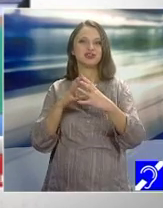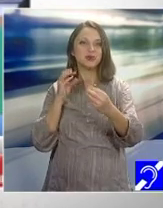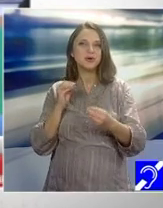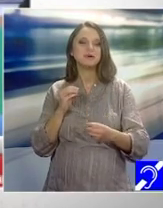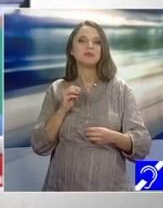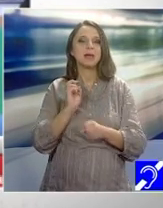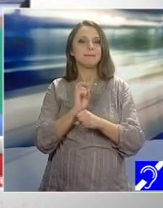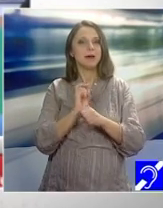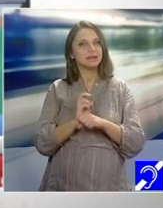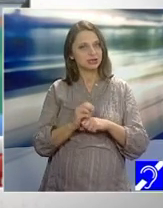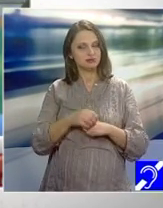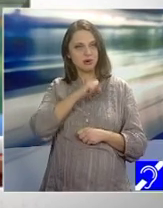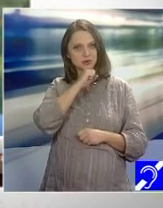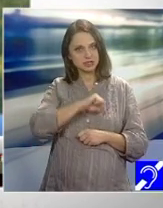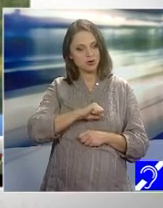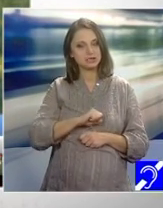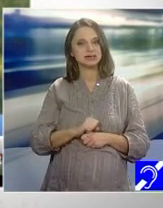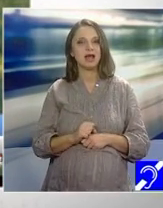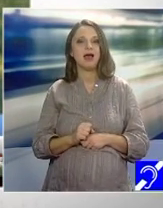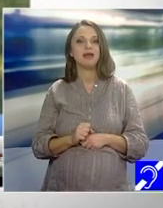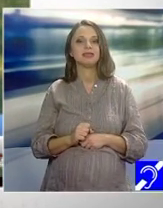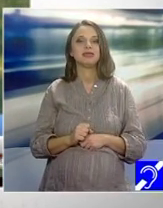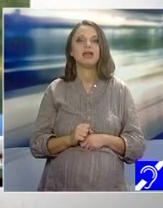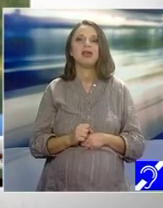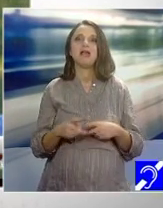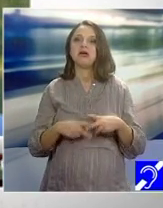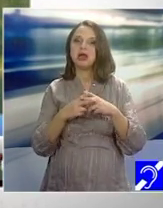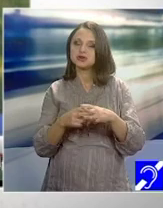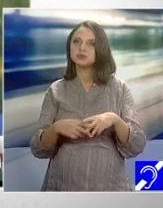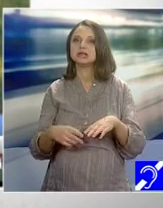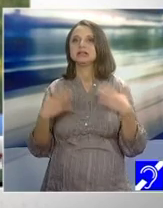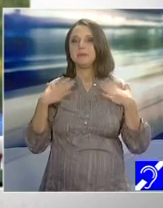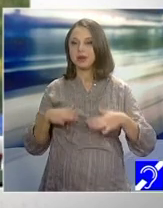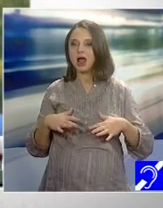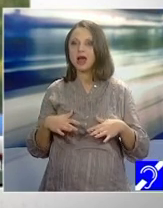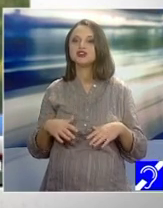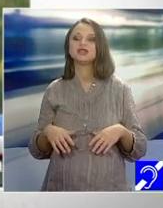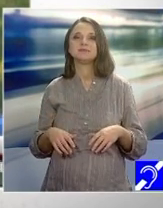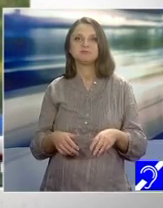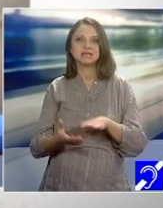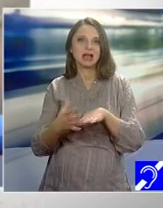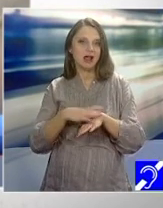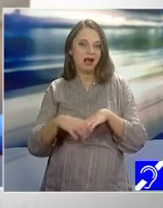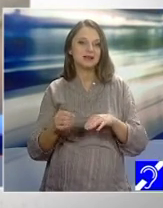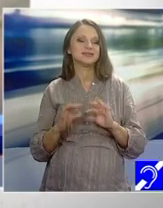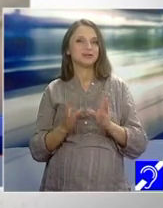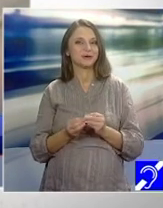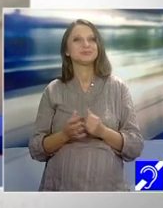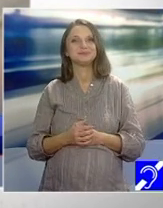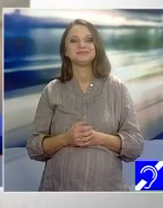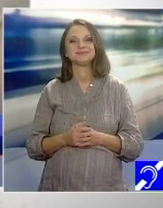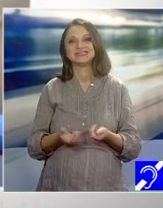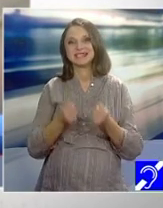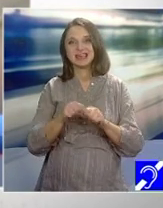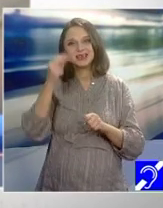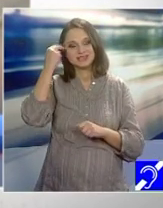la antrenamente, îl ajută și ceilalți copii să îmbrace echipamentul, să se încalțe, îi leagă și returile. Doamnelor și domnilor, acestea au